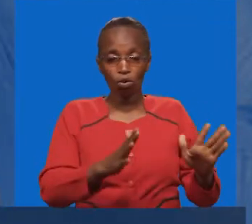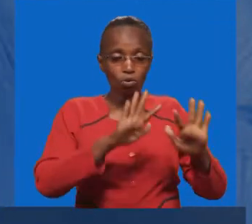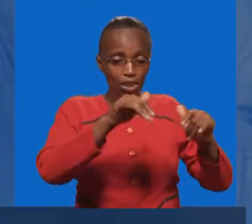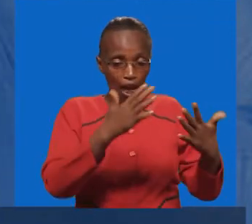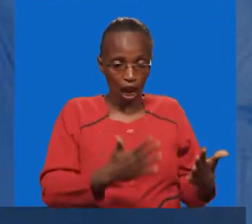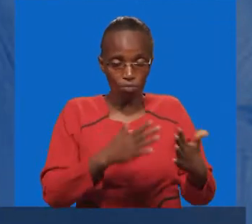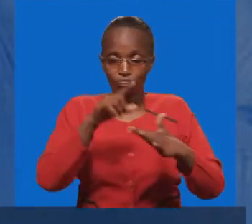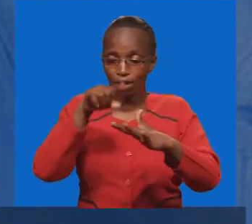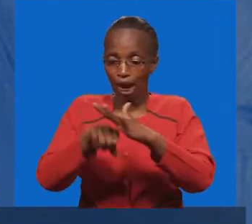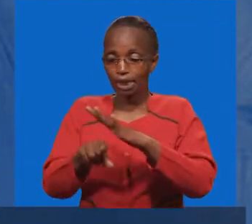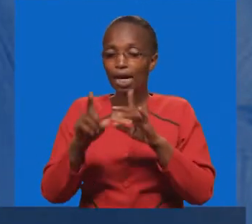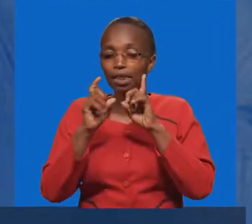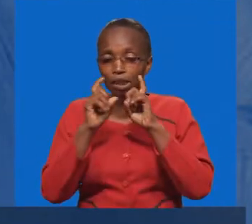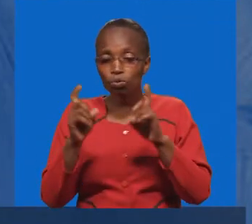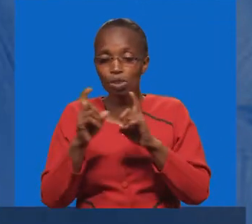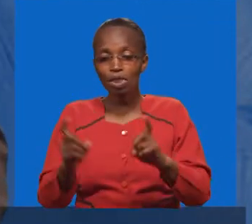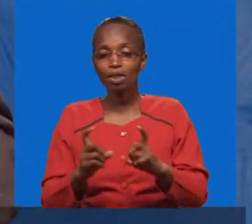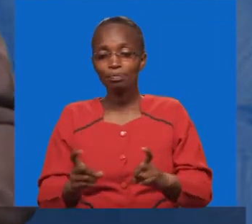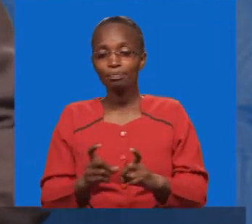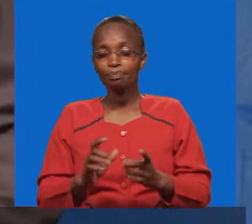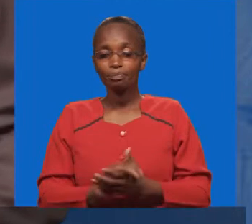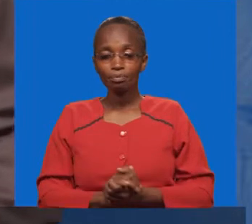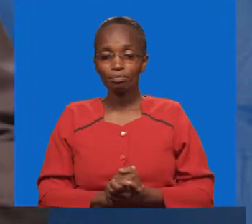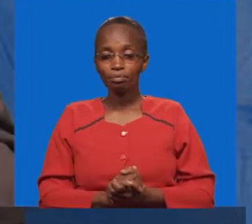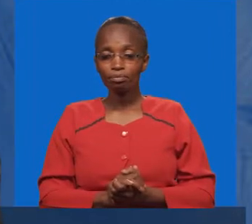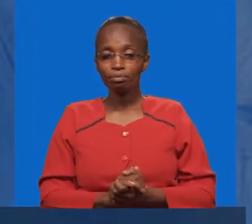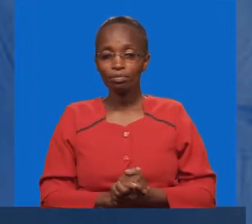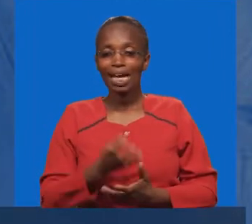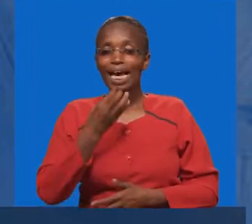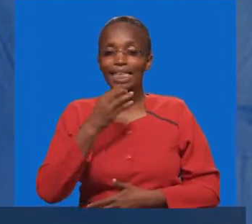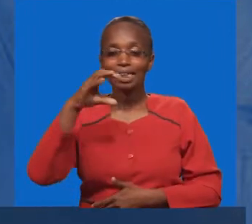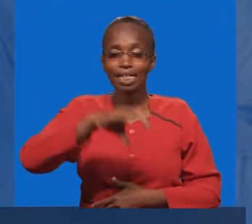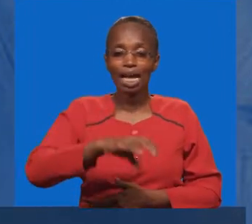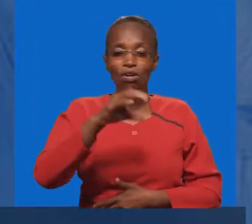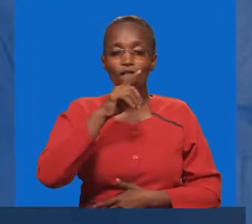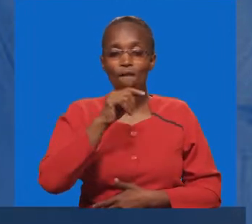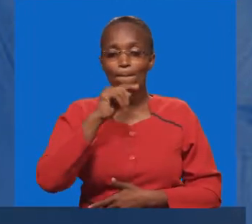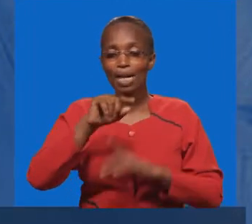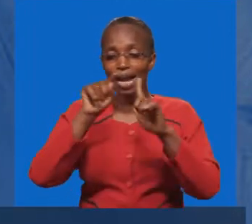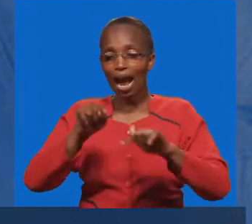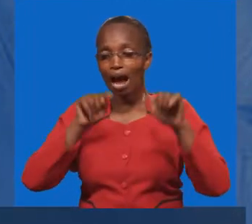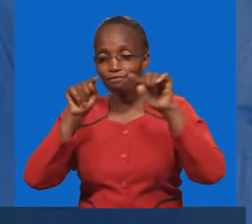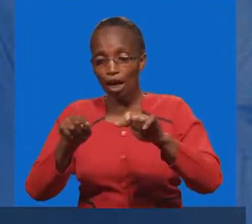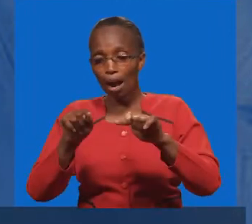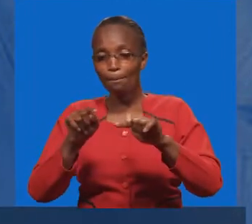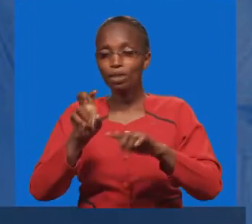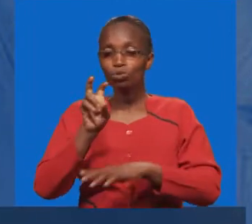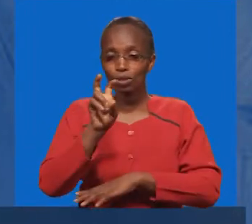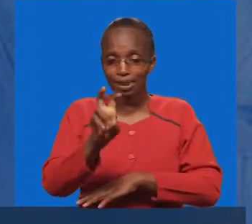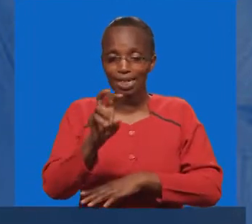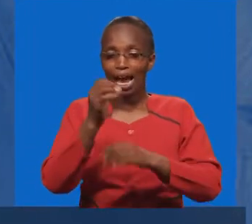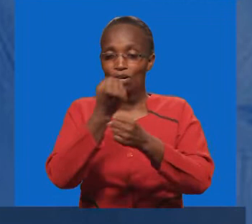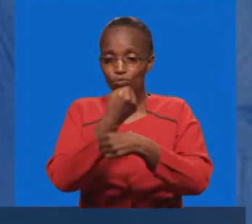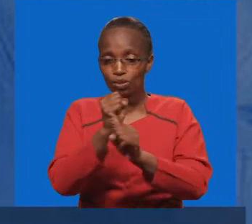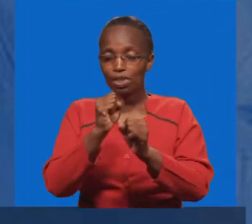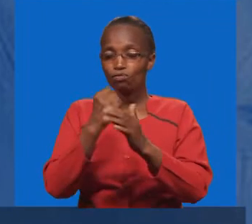ni kupotea katika dhambi, kwa sababu waona Luka 19 mstari wa 10 inasema, For the Son of Man